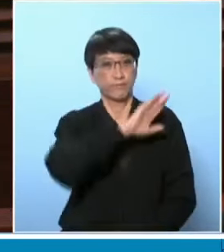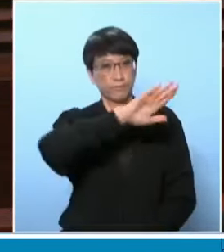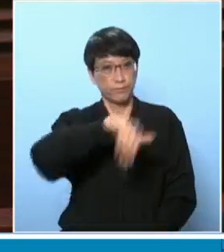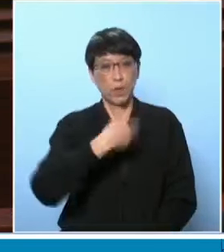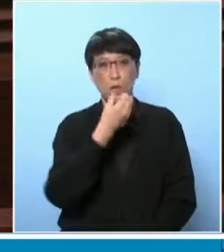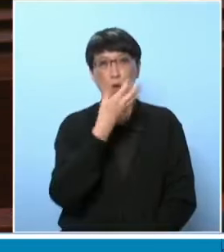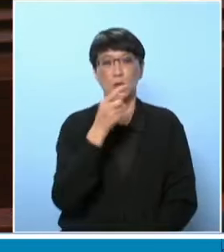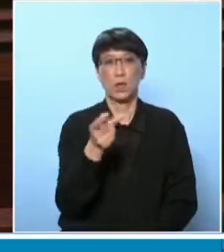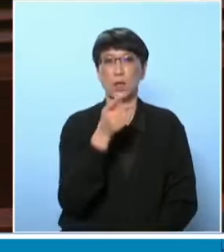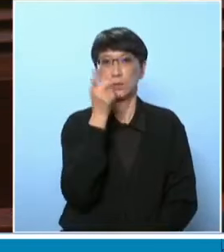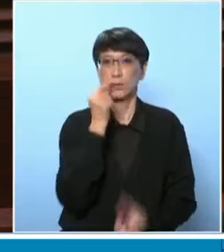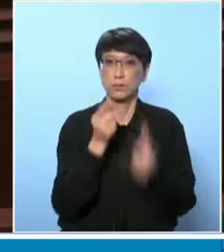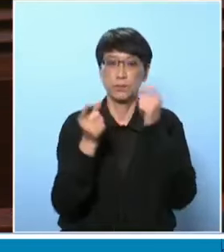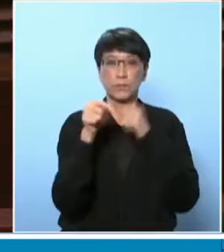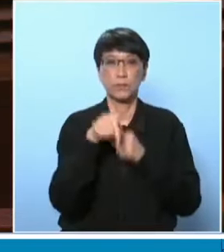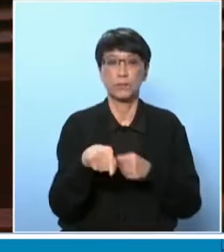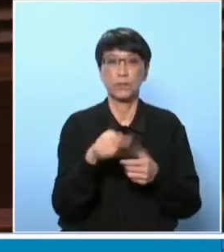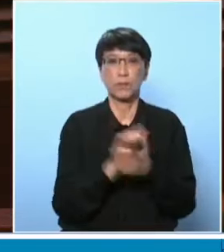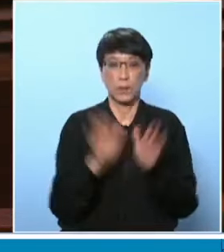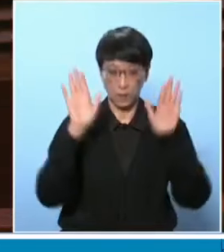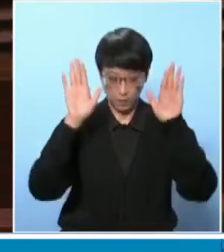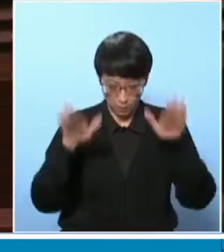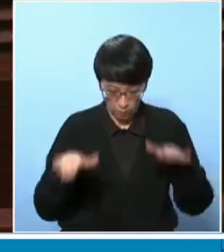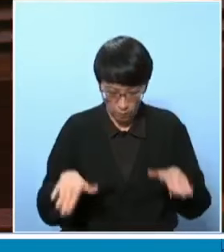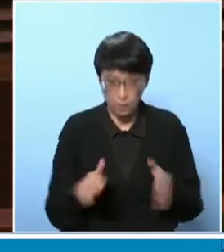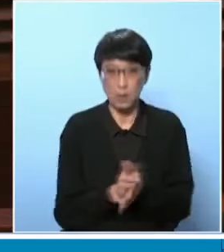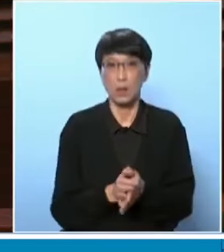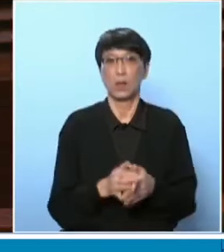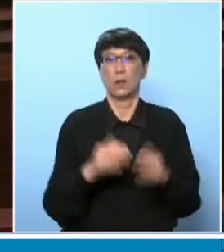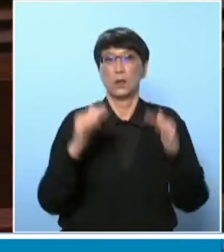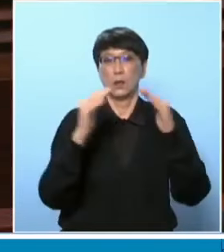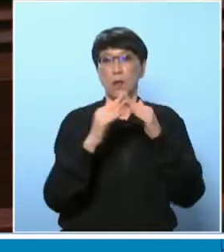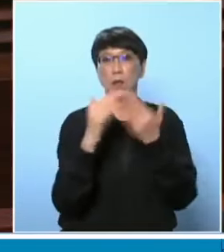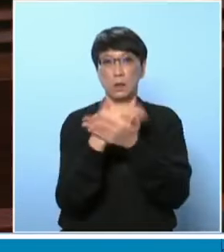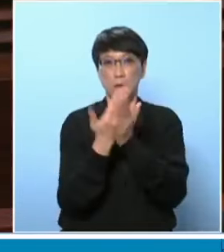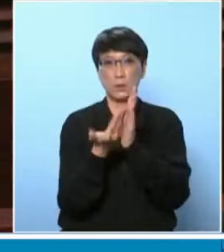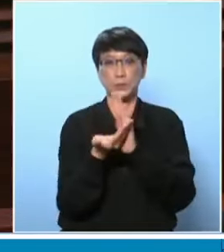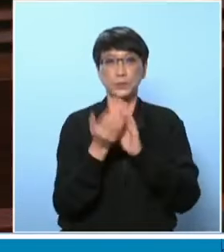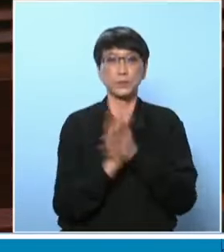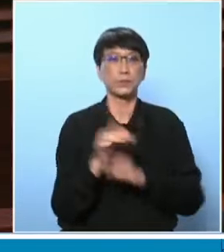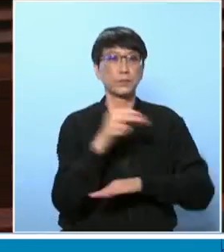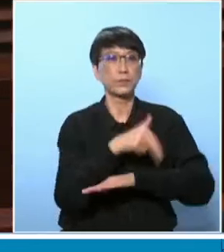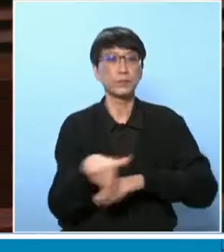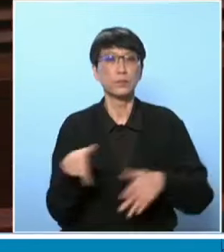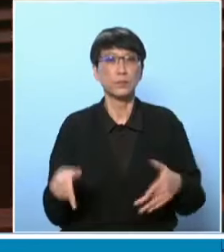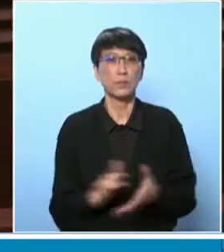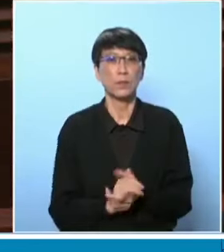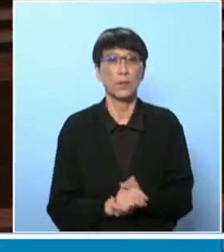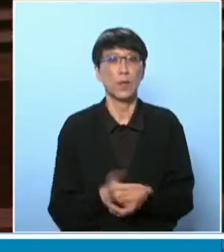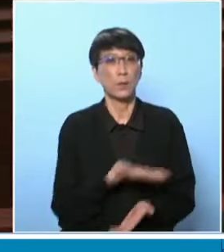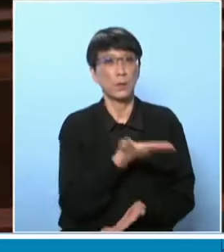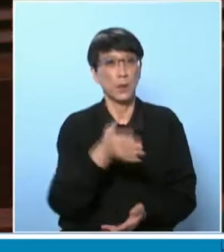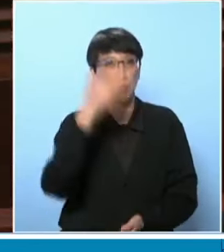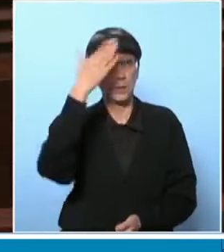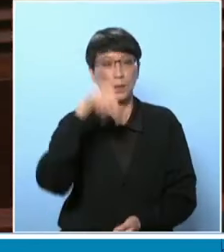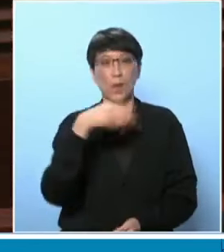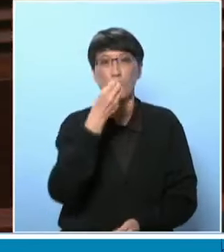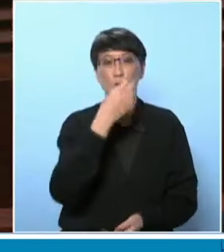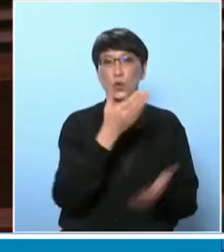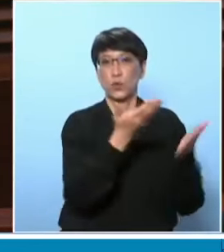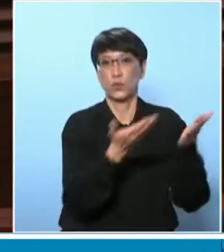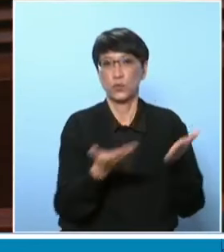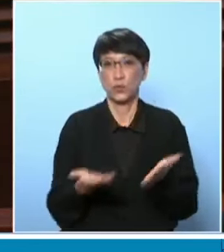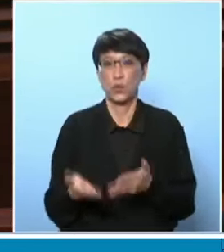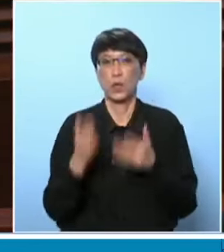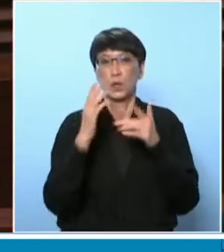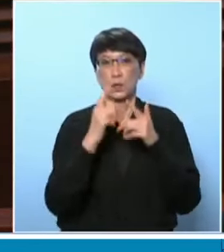港，參觀本港的穆斯林友善設施，9月舉辦的穆斯林考察團令到業界了解到香港歡迎，